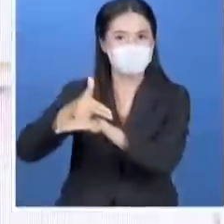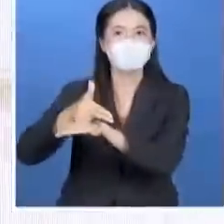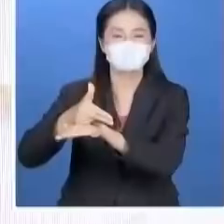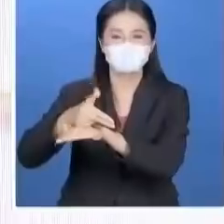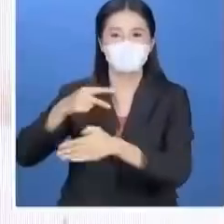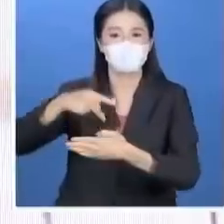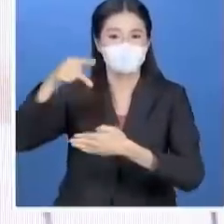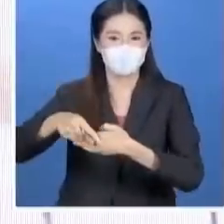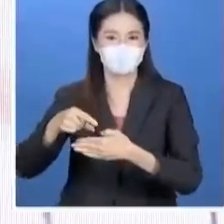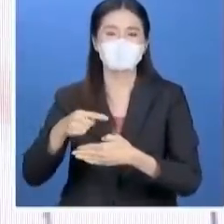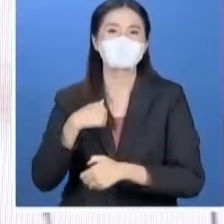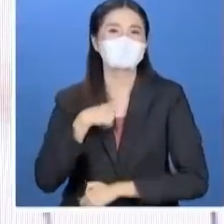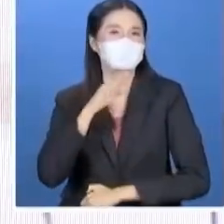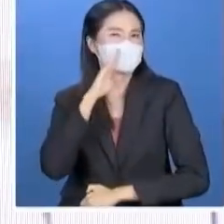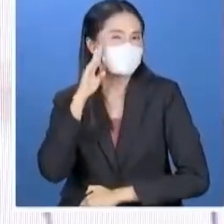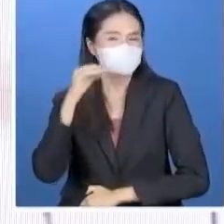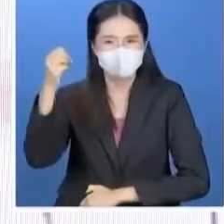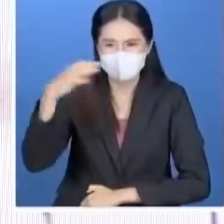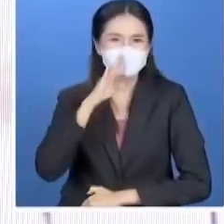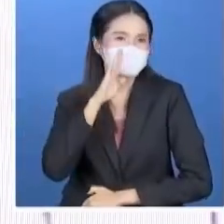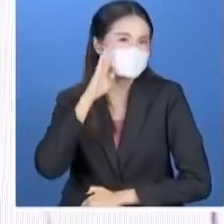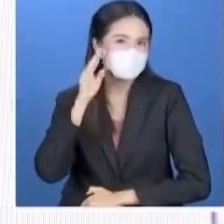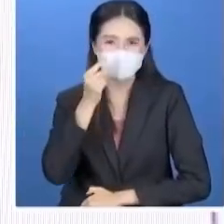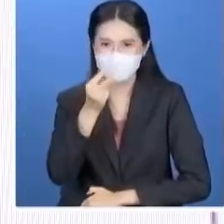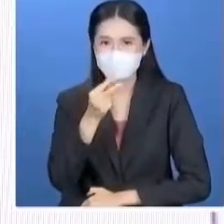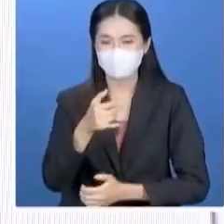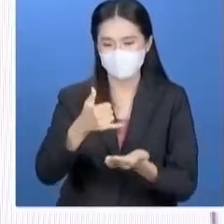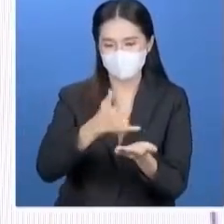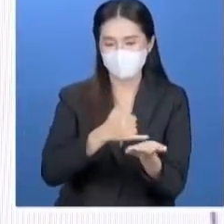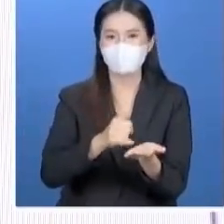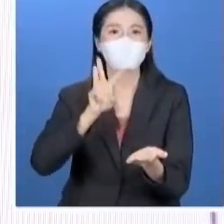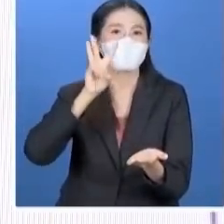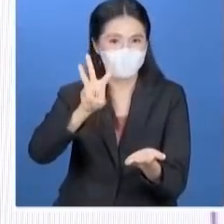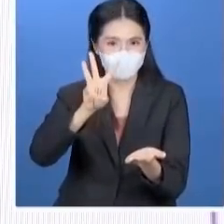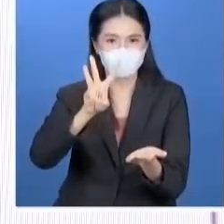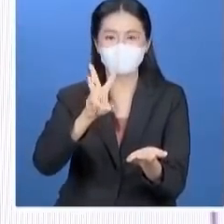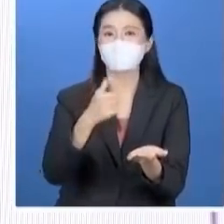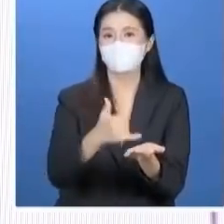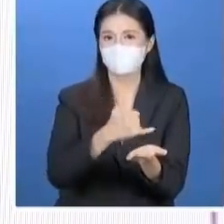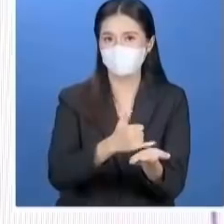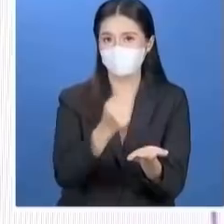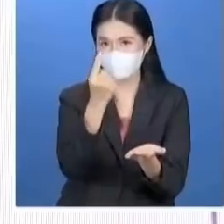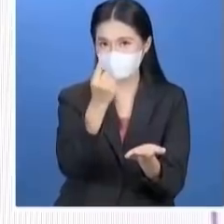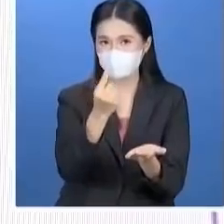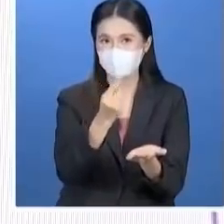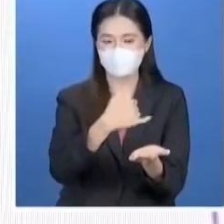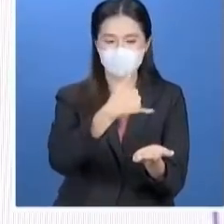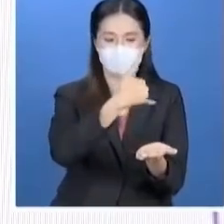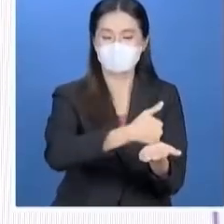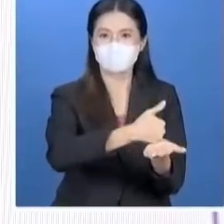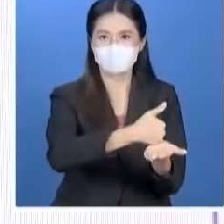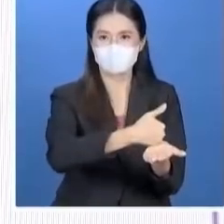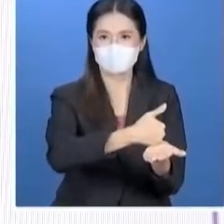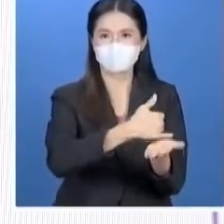ใช้โปรแกรมนี้ปรับแสงภาพปรับความคมชัดทำให้เห็นคนบนเรือจำนวน6คนโดยจะมีคน1คนนั่งบริเวณท้